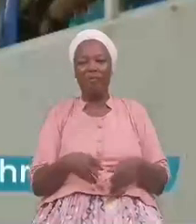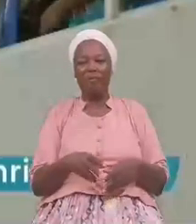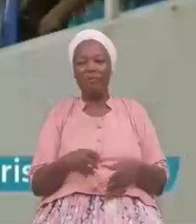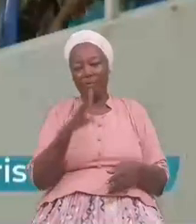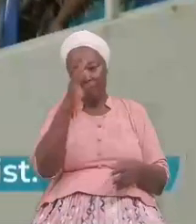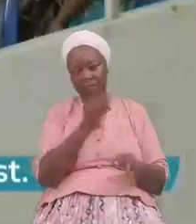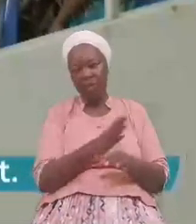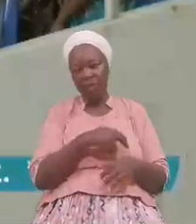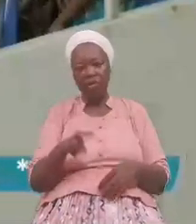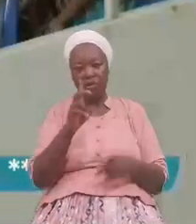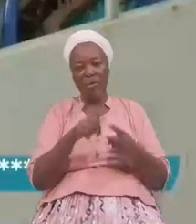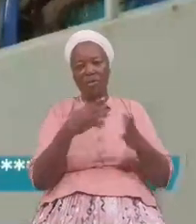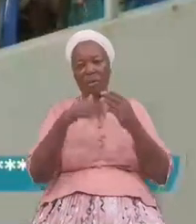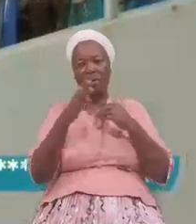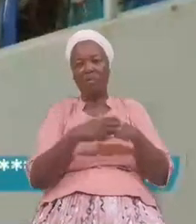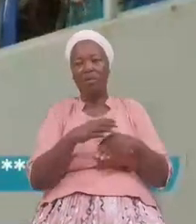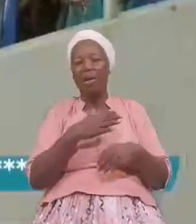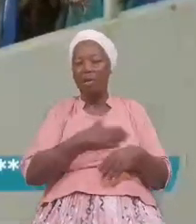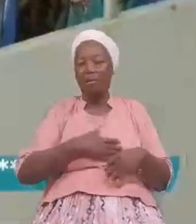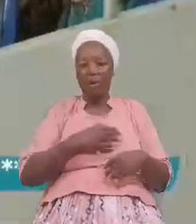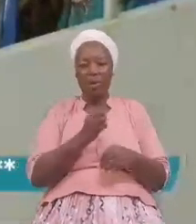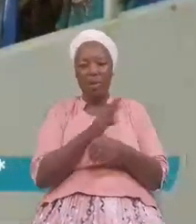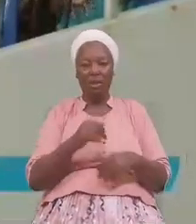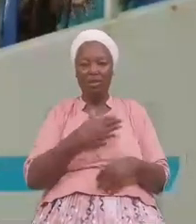Conseillez, s'il vous plaît. Ne perdons pas de temps.